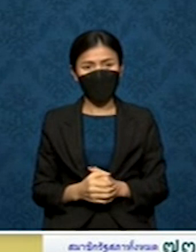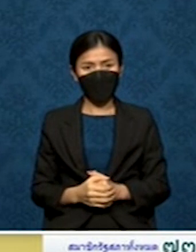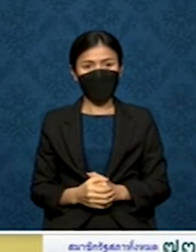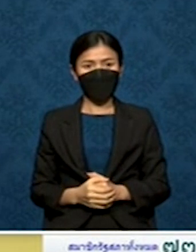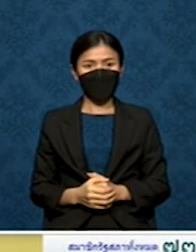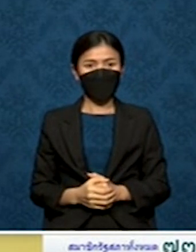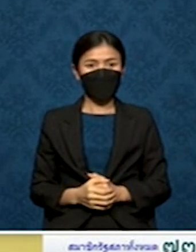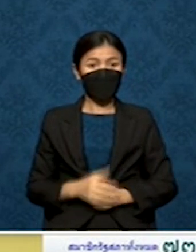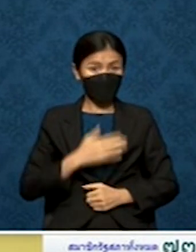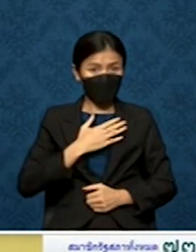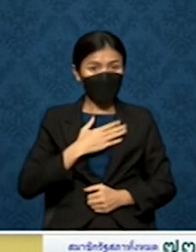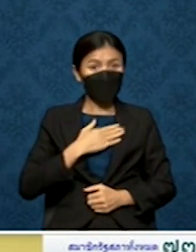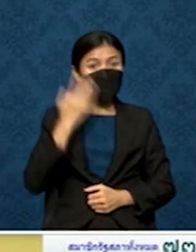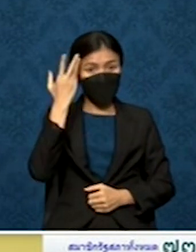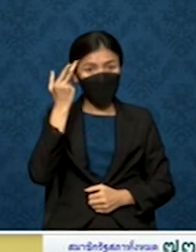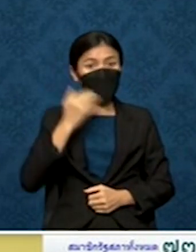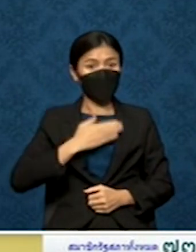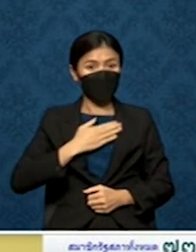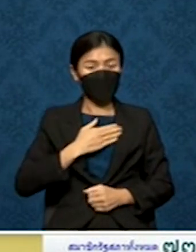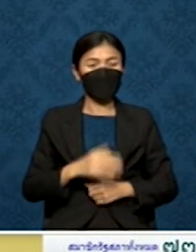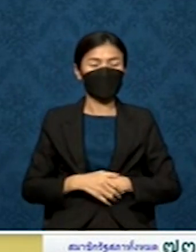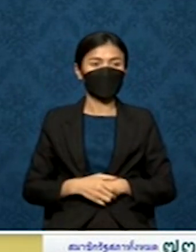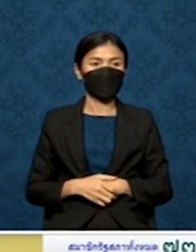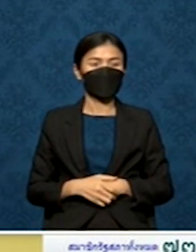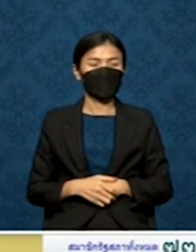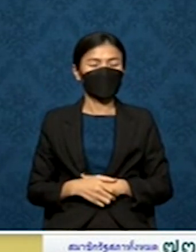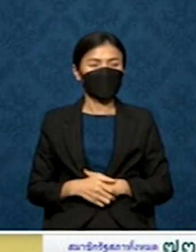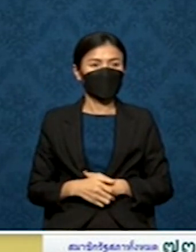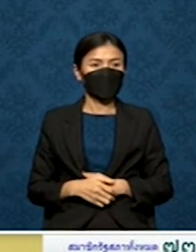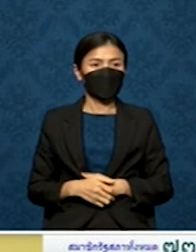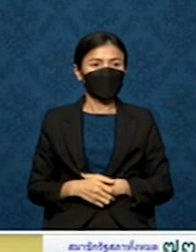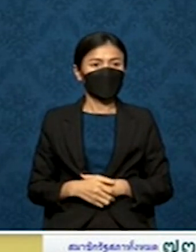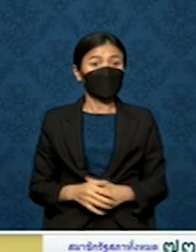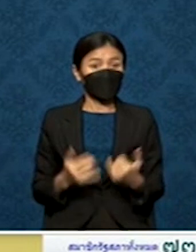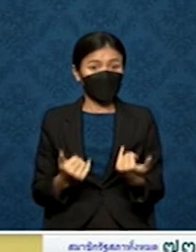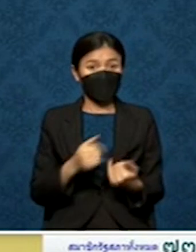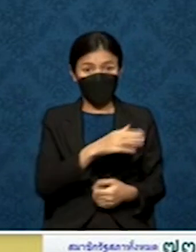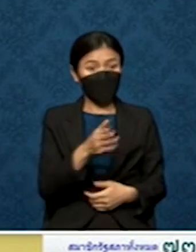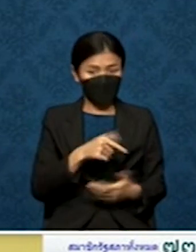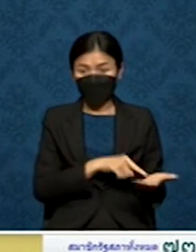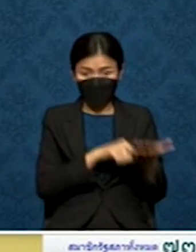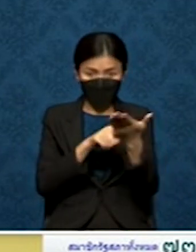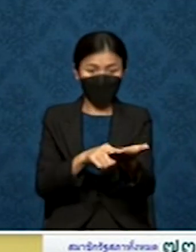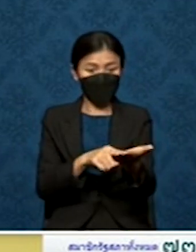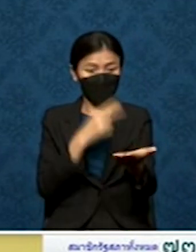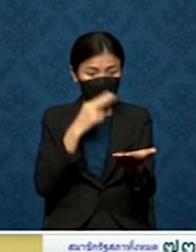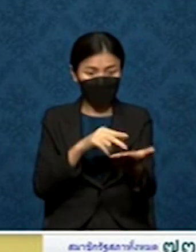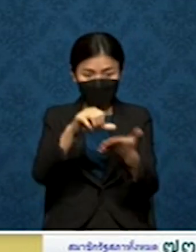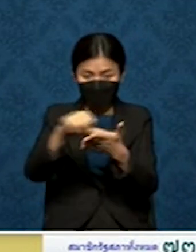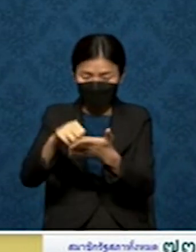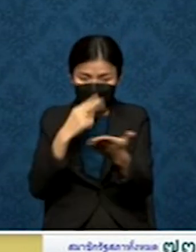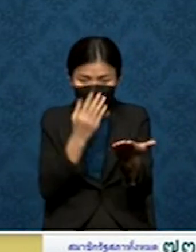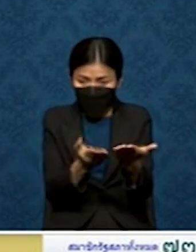ในความเห็นส่วนตัวของผมเนี่ยผมยังไม่เห็นมาตราต่างๆที่ท่านเสนอแก้มันได้ประโยชน์กับพี่น้องประชาชนเล